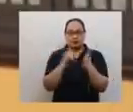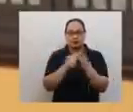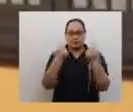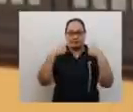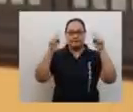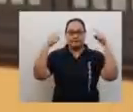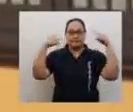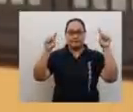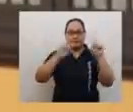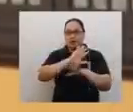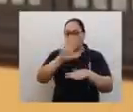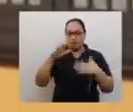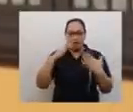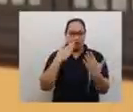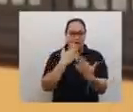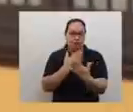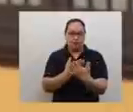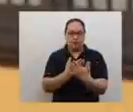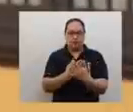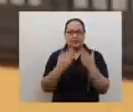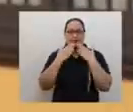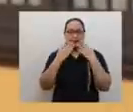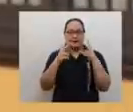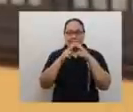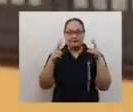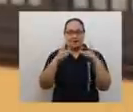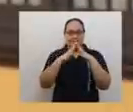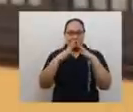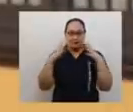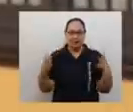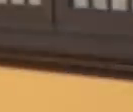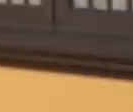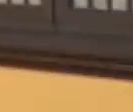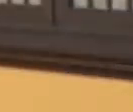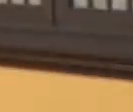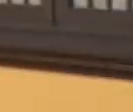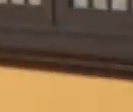mapagtagumpayan natin ang lahat ng ito. Maraming salamat po!